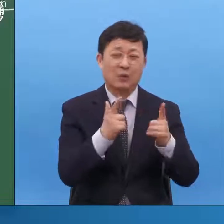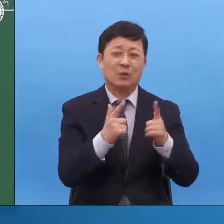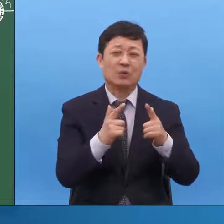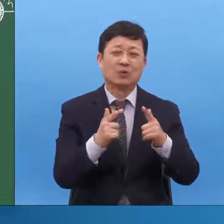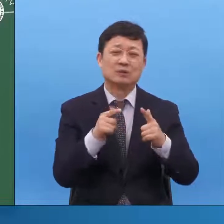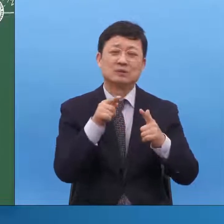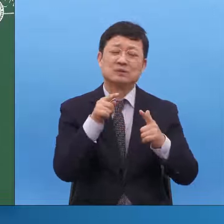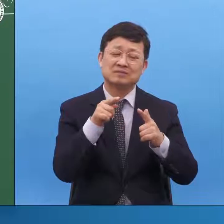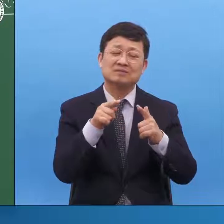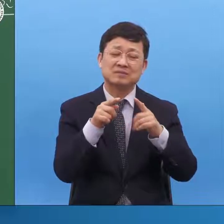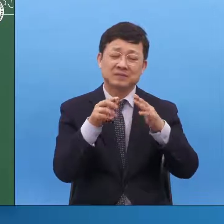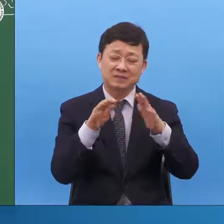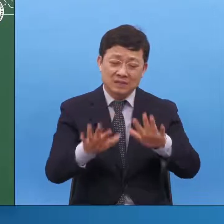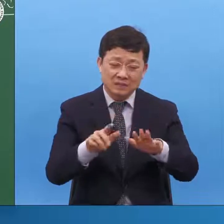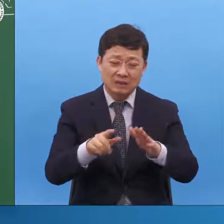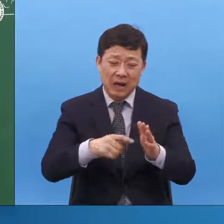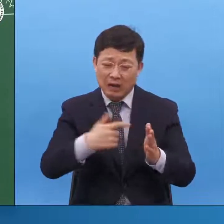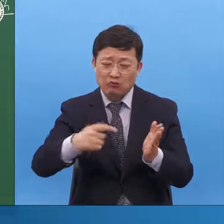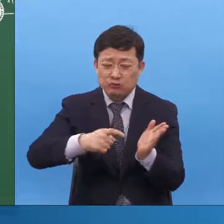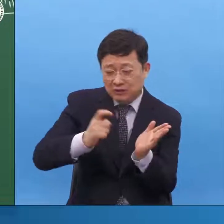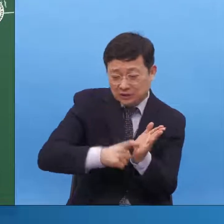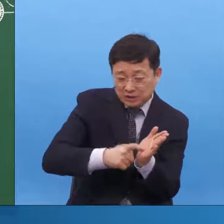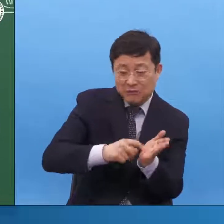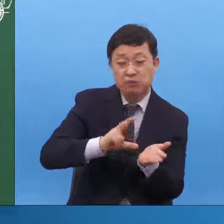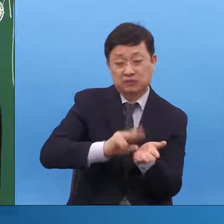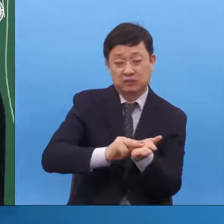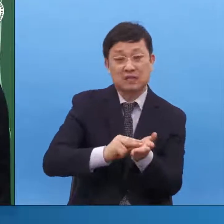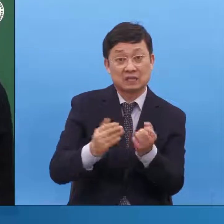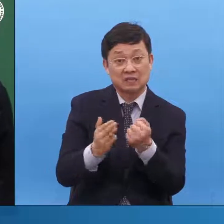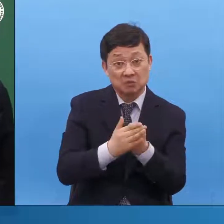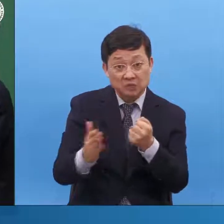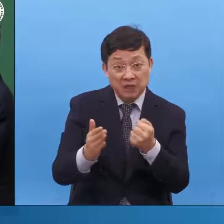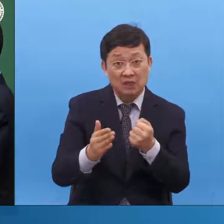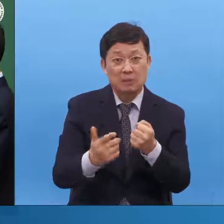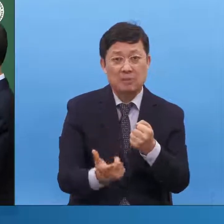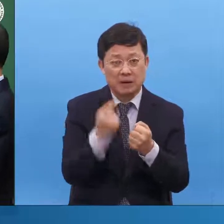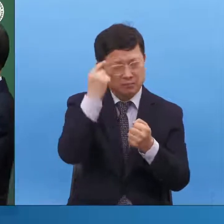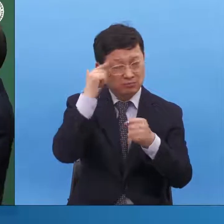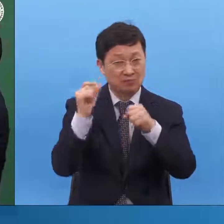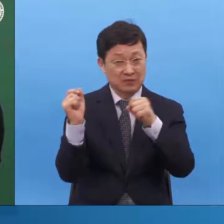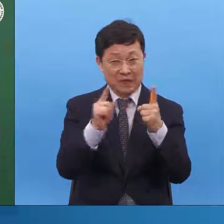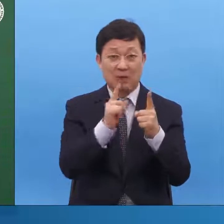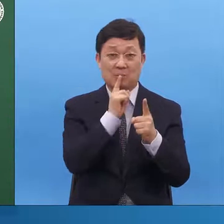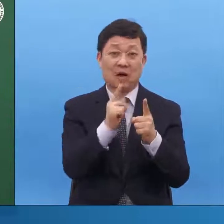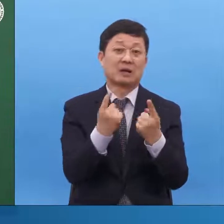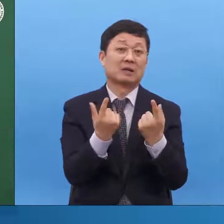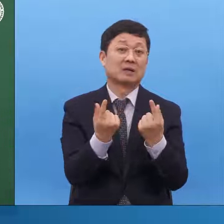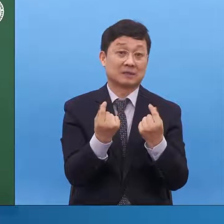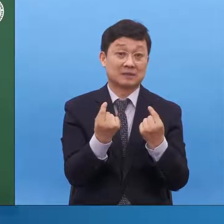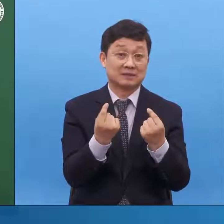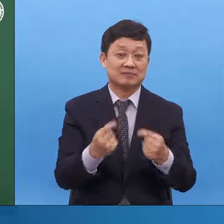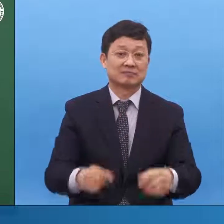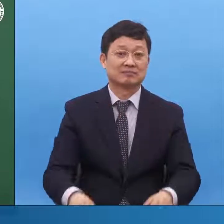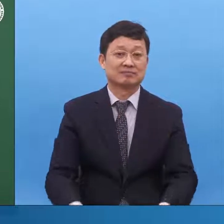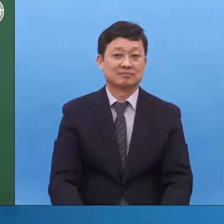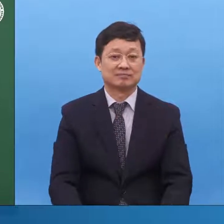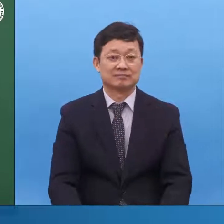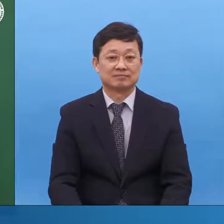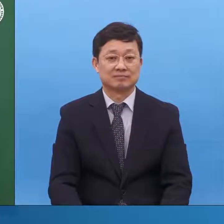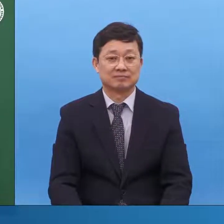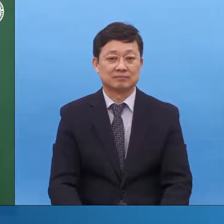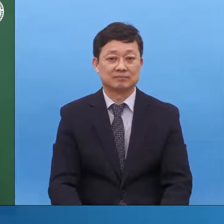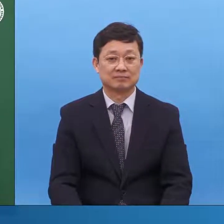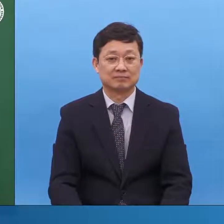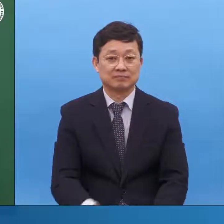about the urgency right now, not that he was rejecting his family. 자, 렘너들이 빨리 캐치해야 됩니다. Remnants quickly catch on to 마태복음 this.